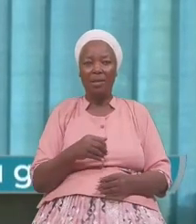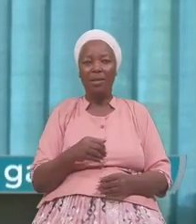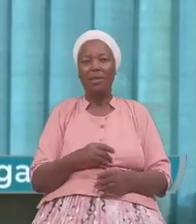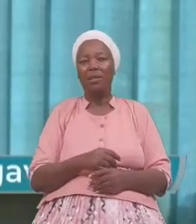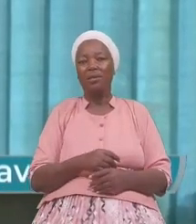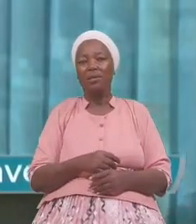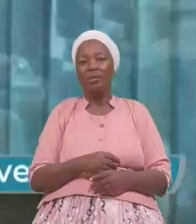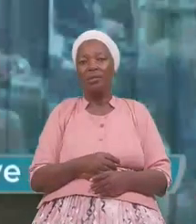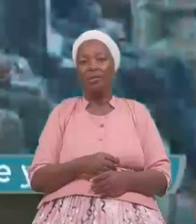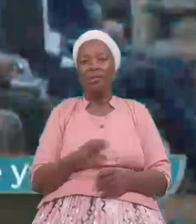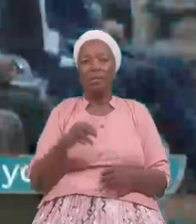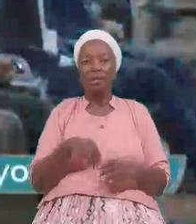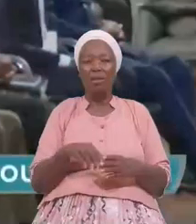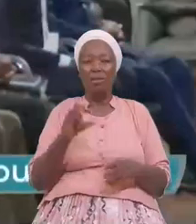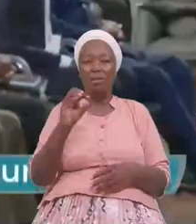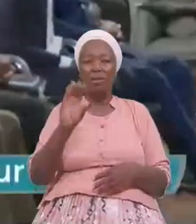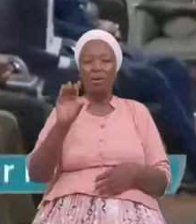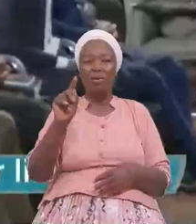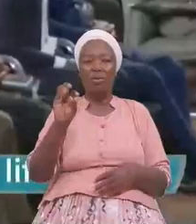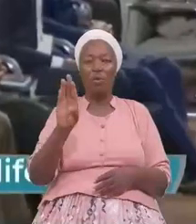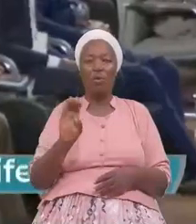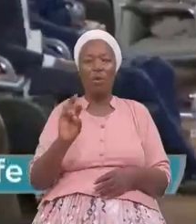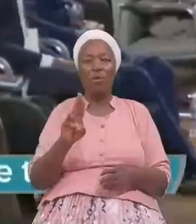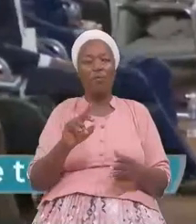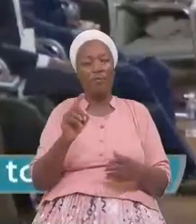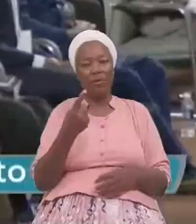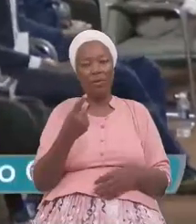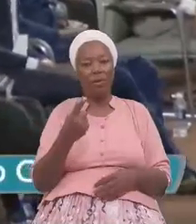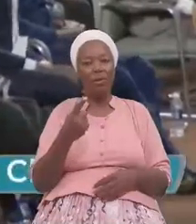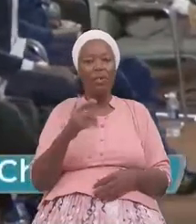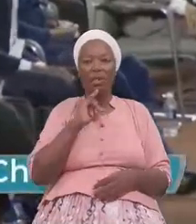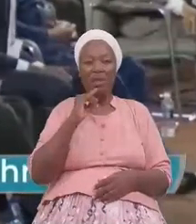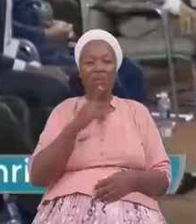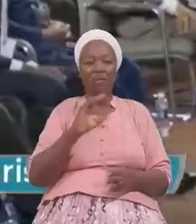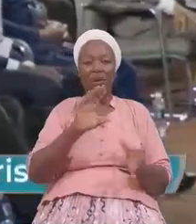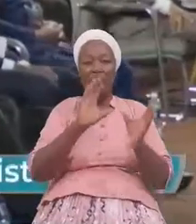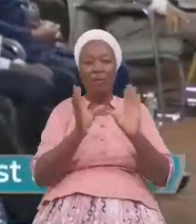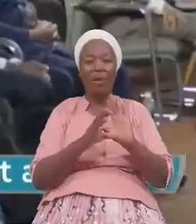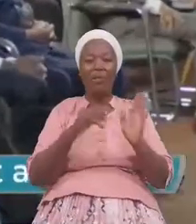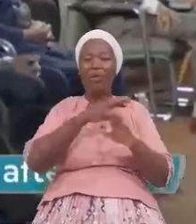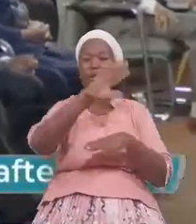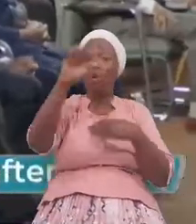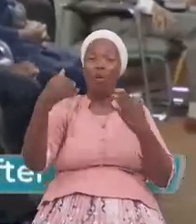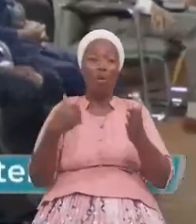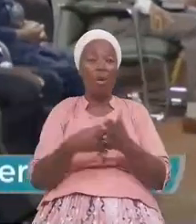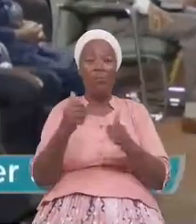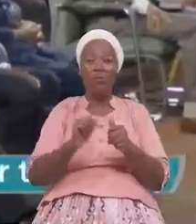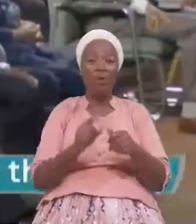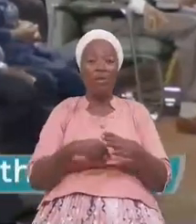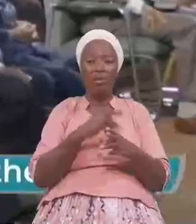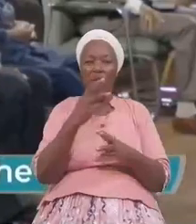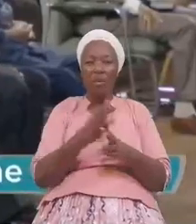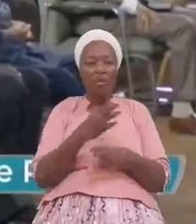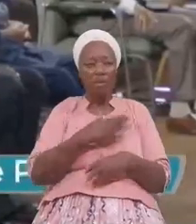Et dans la semaine, il y aura le banquet des nouveaux convertis le 1er octobre partout dans le